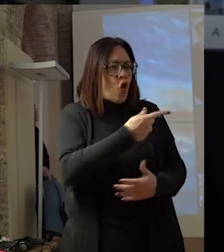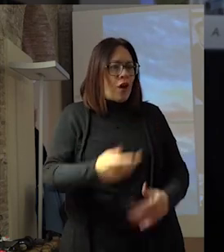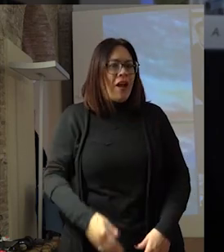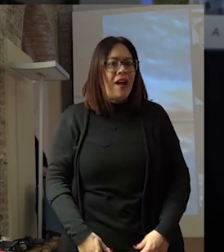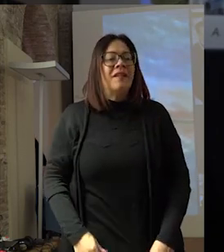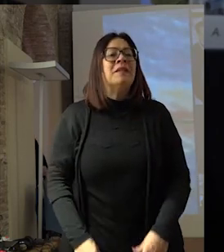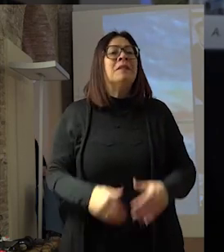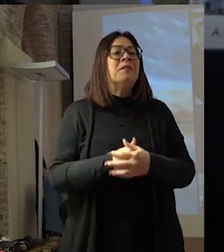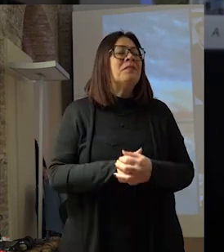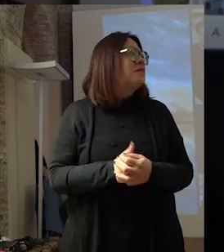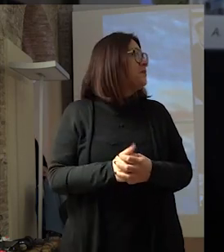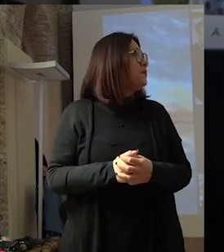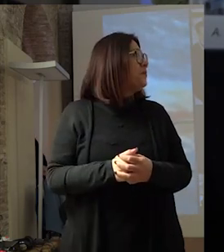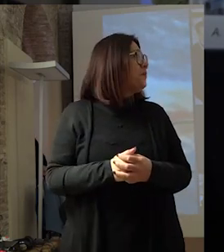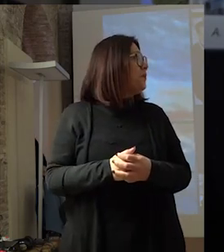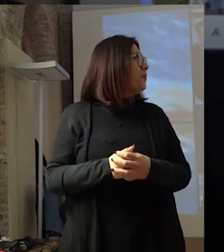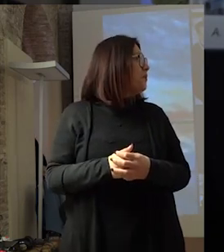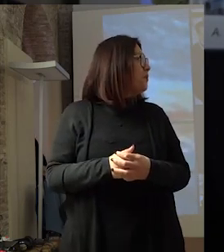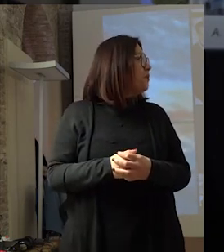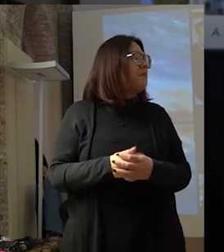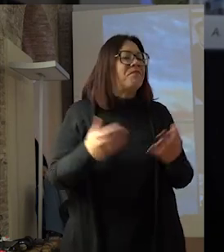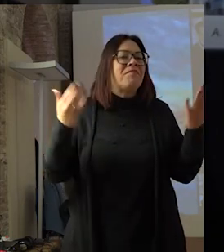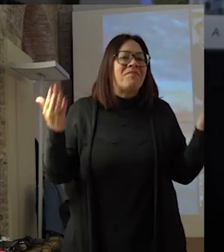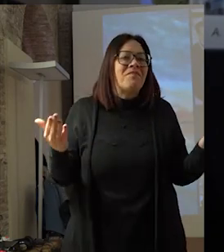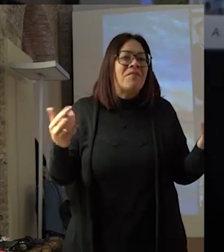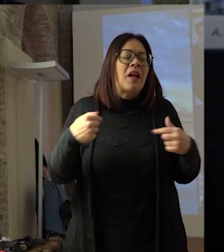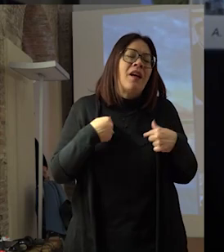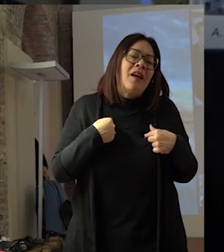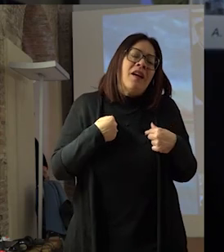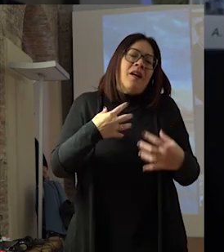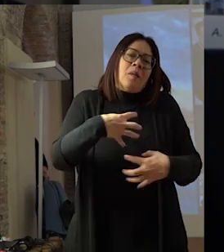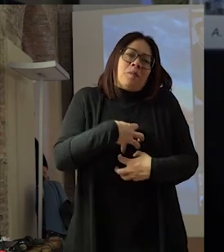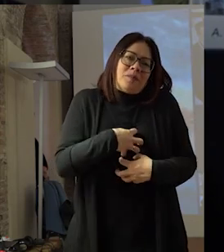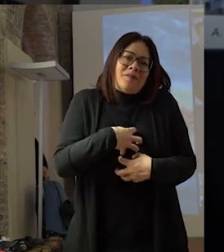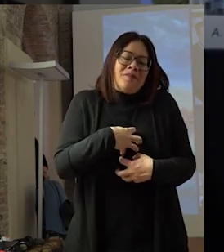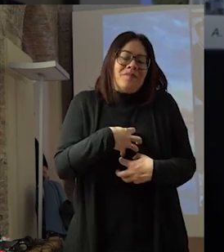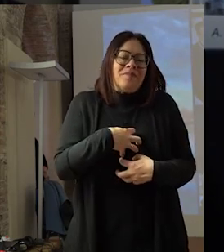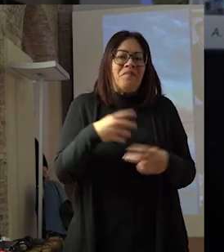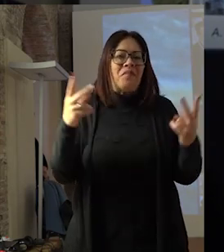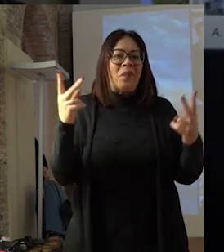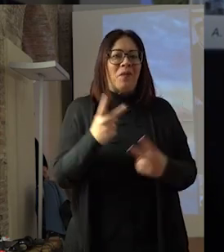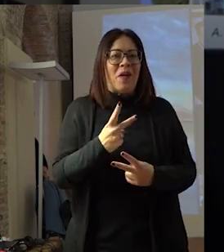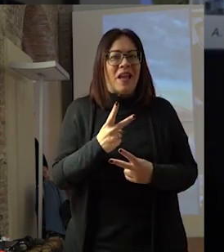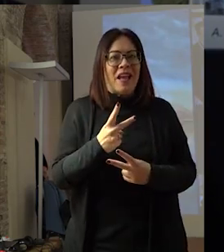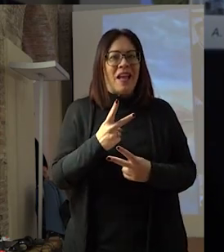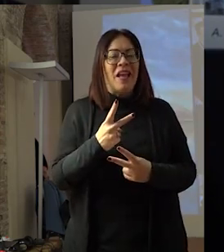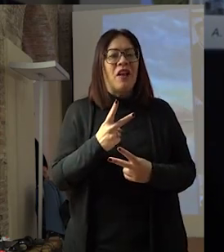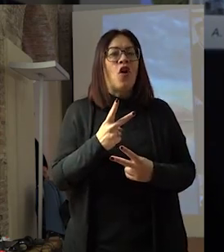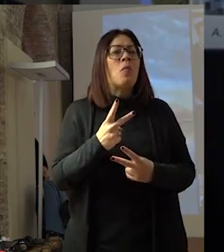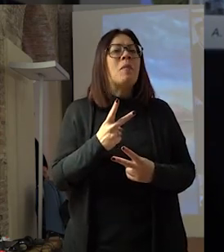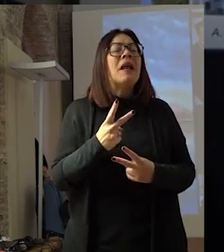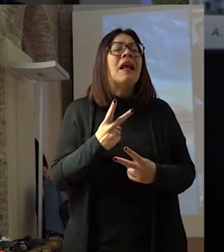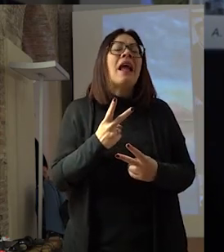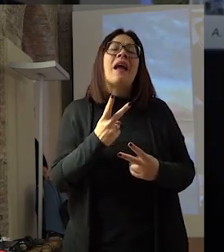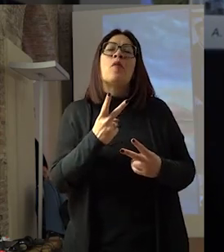Paolo. No, diciamo, io sono commosso in questo momento perché è il coronamento di un